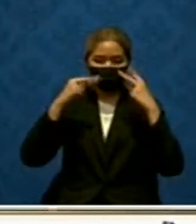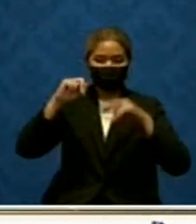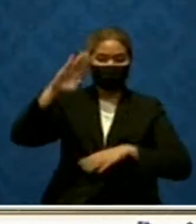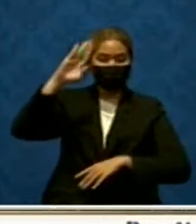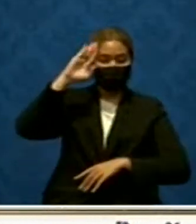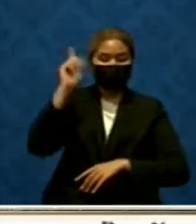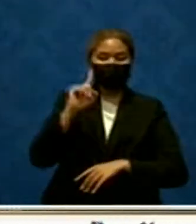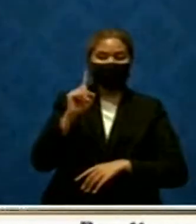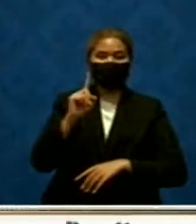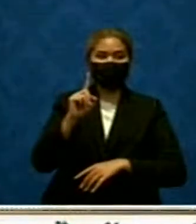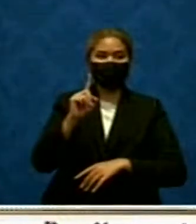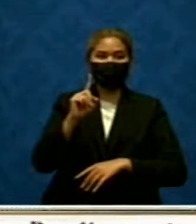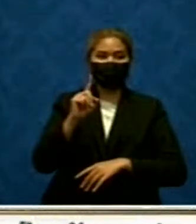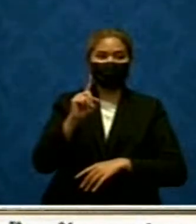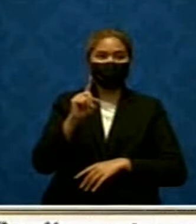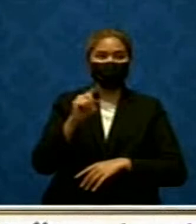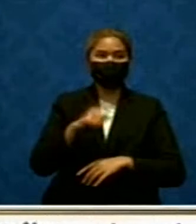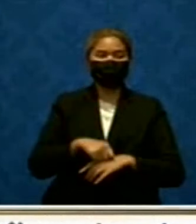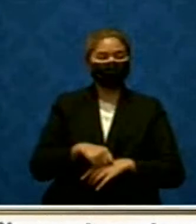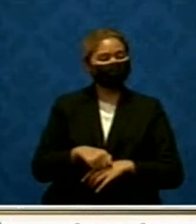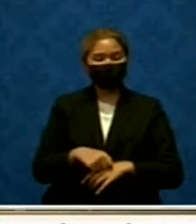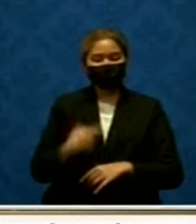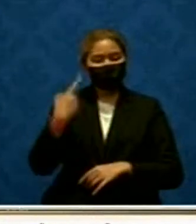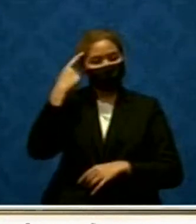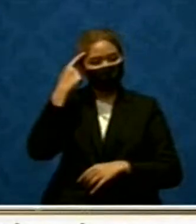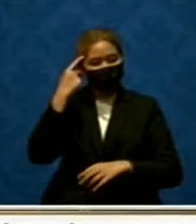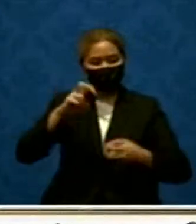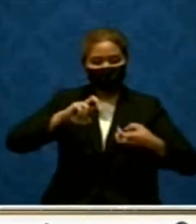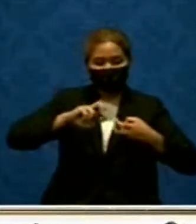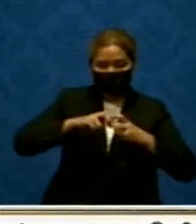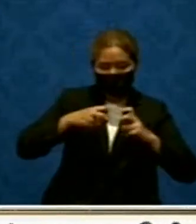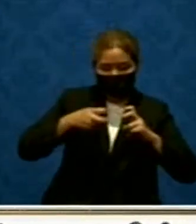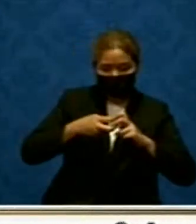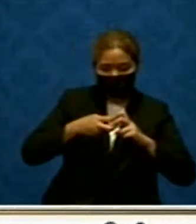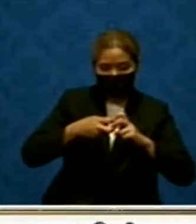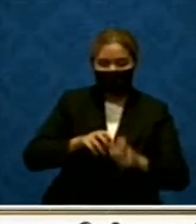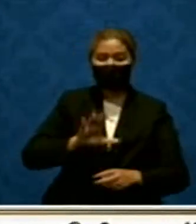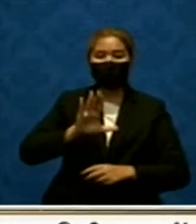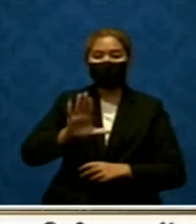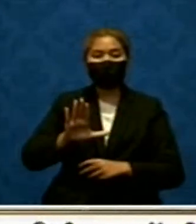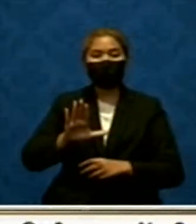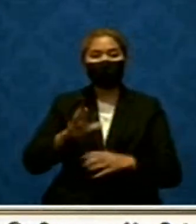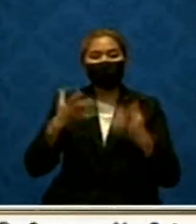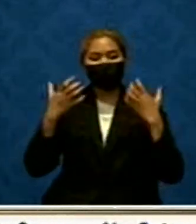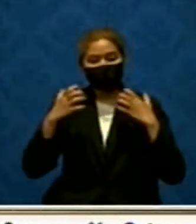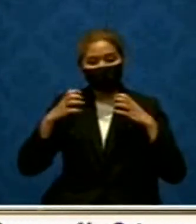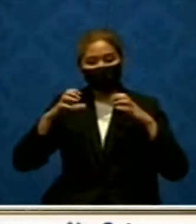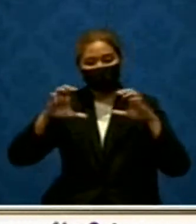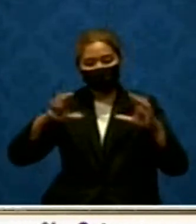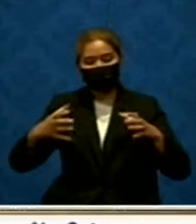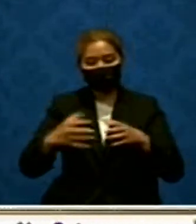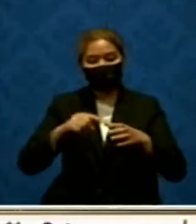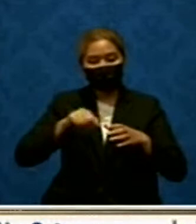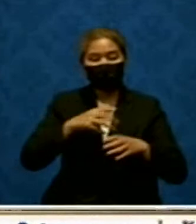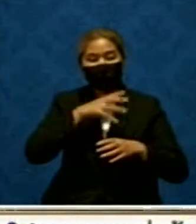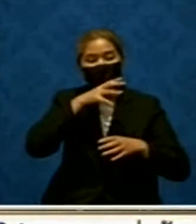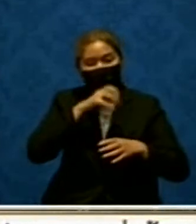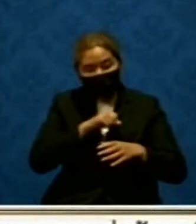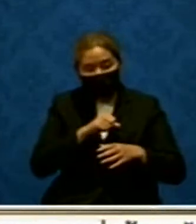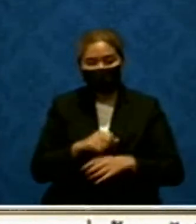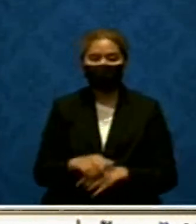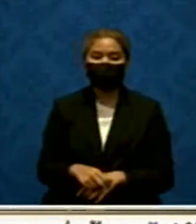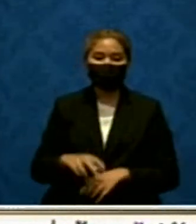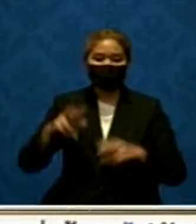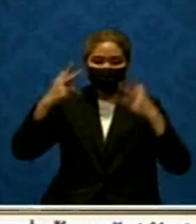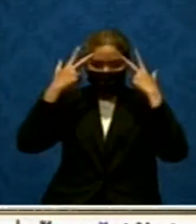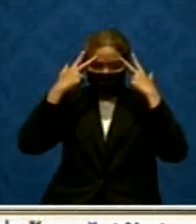โบยรัฐบาชุดที่แล้วนี่ รัฐบาลชุที่แล้วไม่พ้นใยกทักศิลบาง ในยก